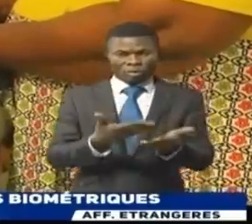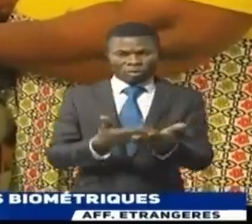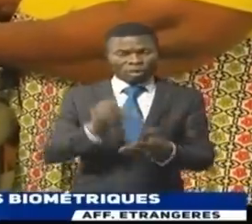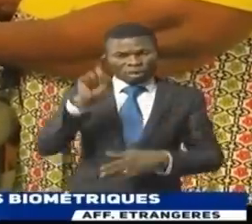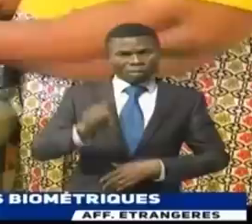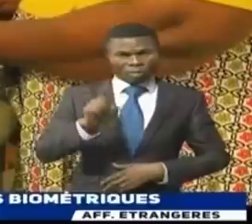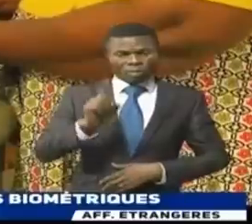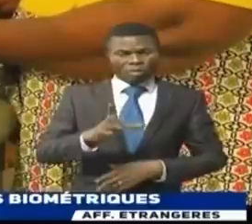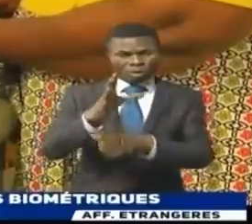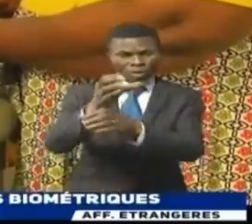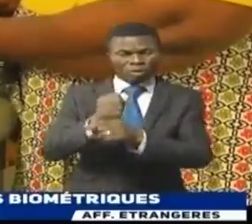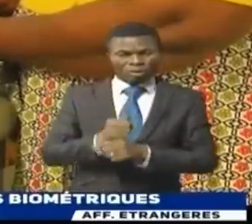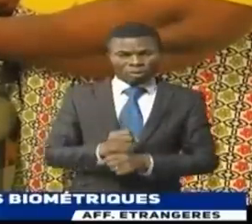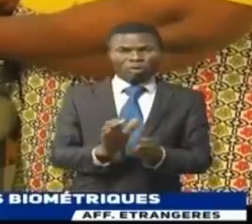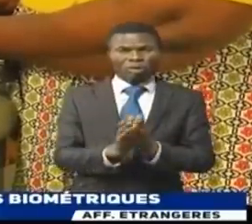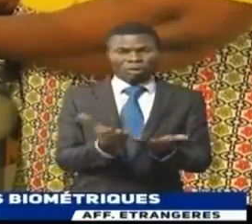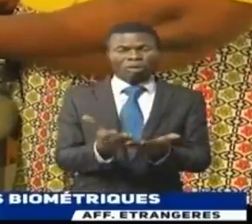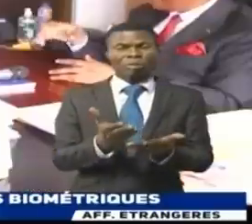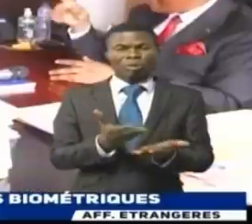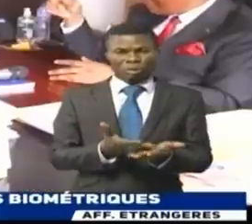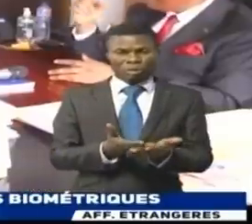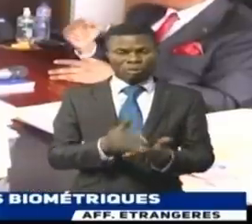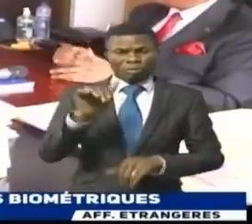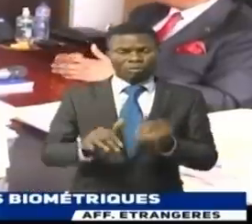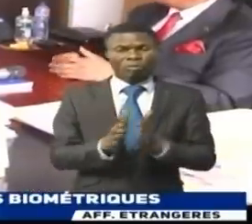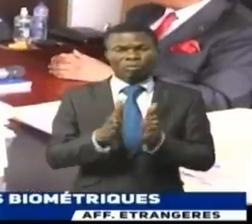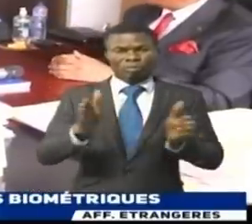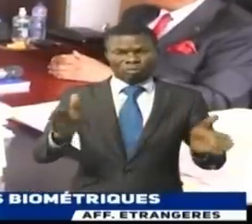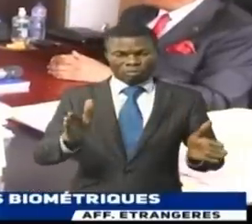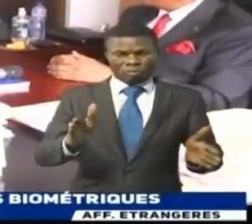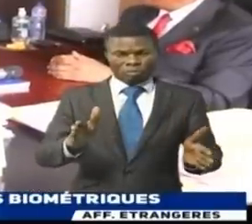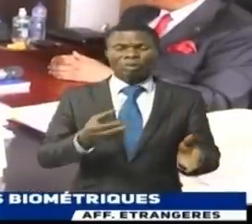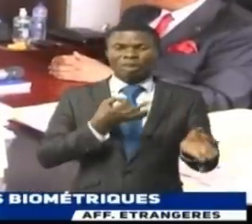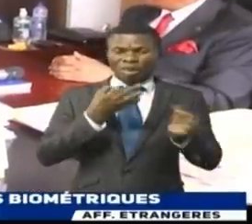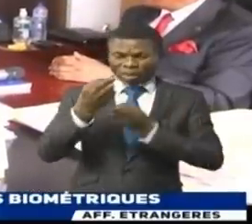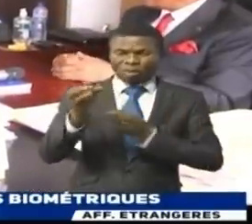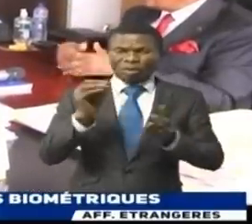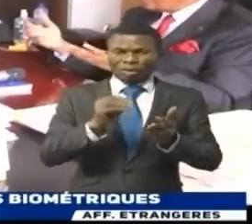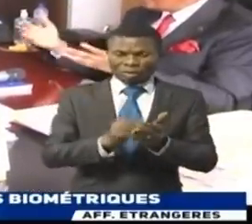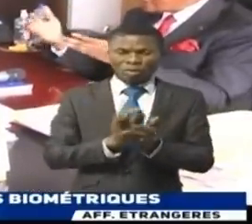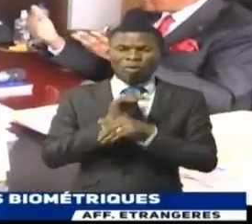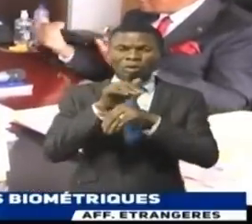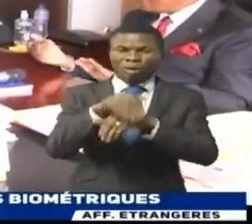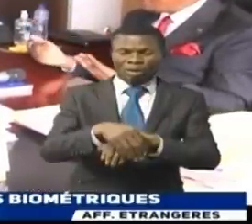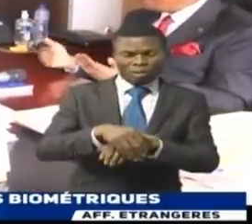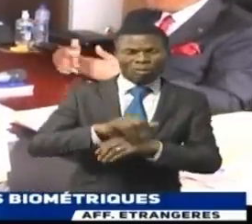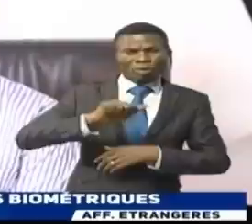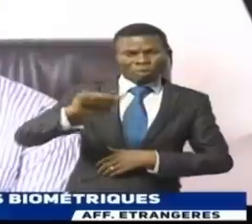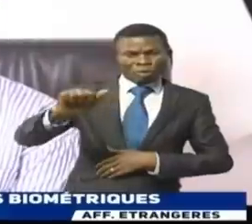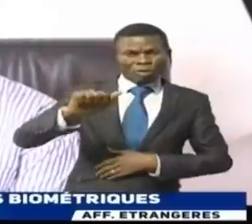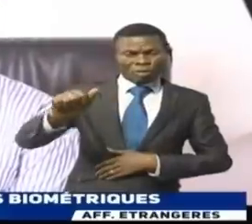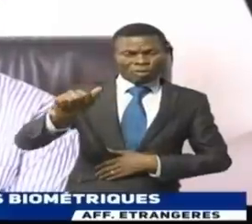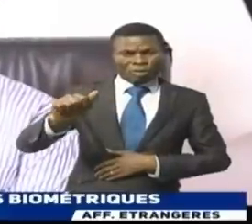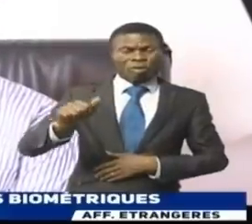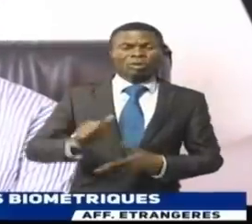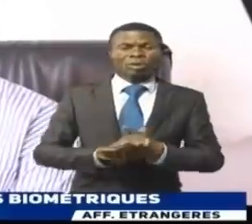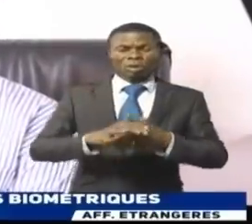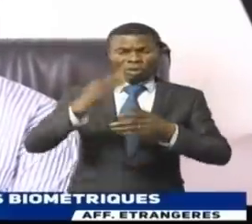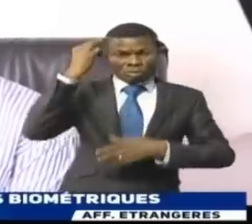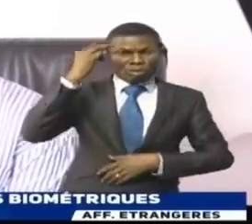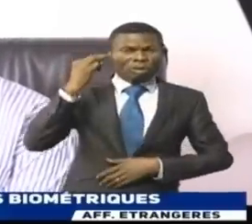de disposer de ce document. Le secrétaire général est revenu sur l'implication personnelle de Christophe